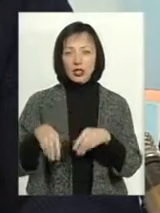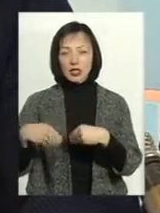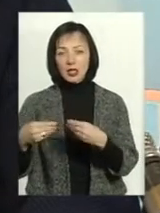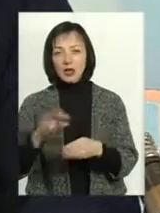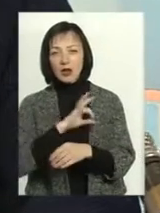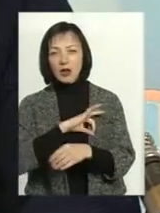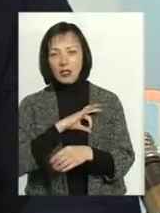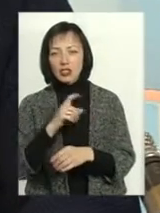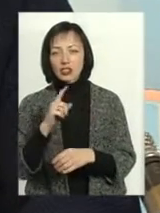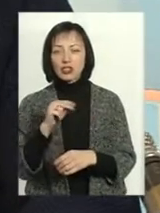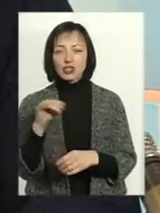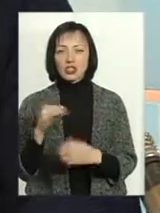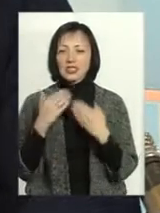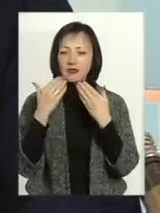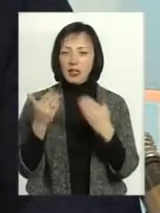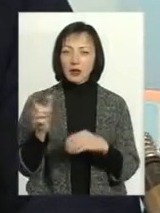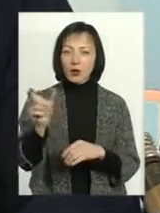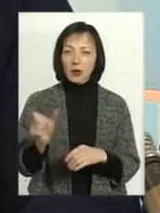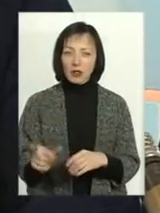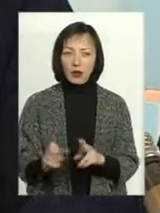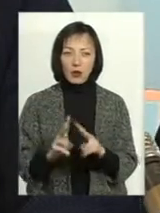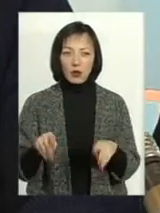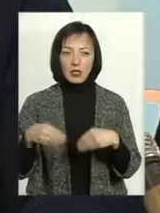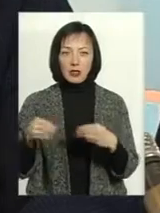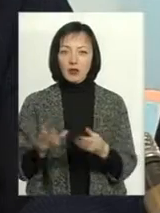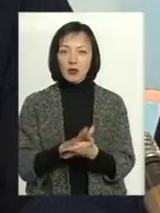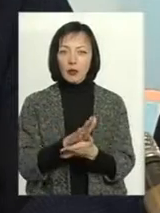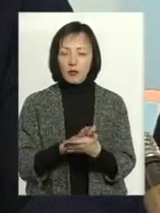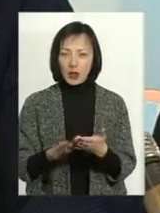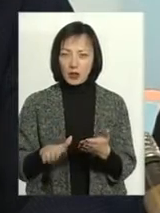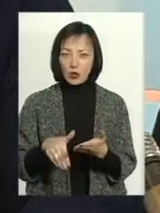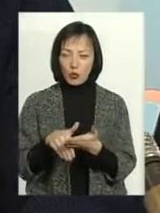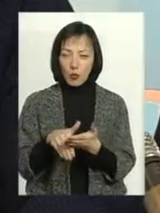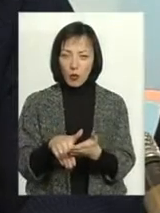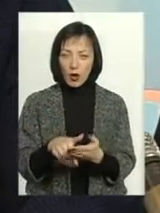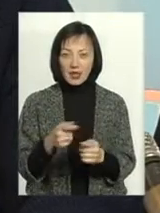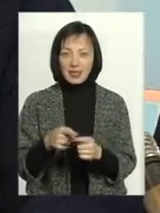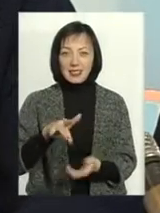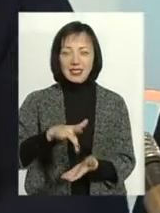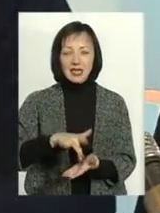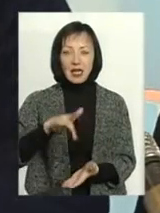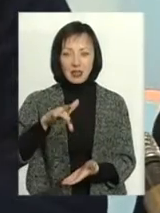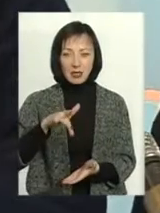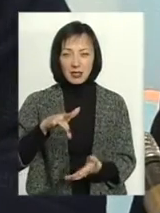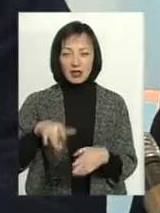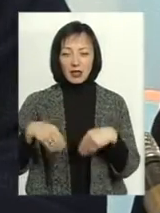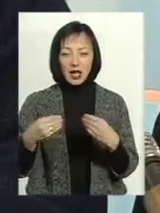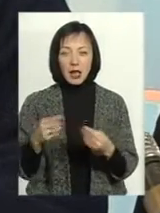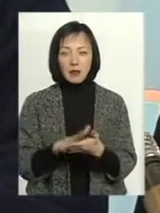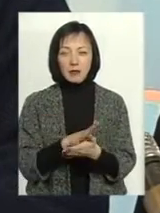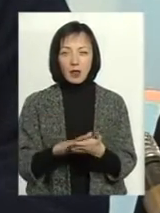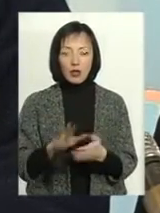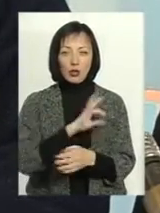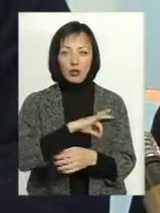правової, чи за зверненням там громадянина, кому надавали безоплатна правова допомога, центр надання безоплатної